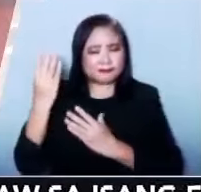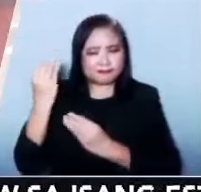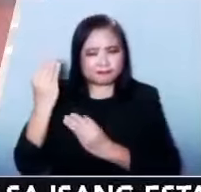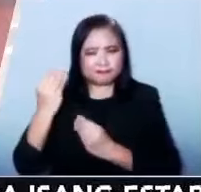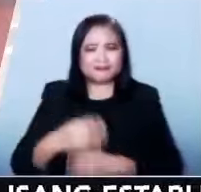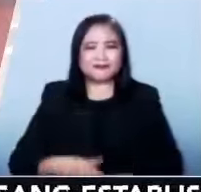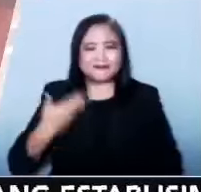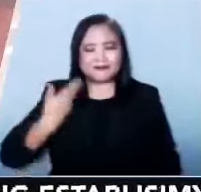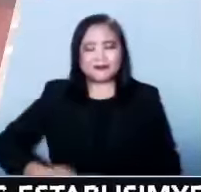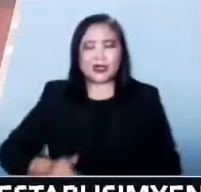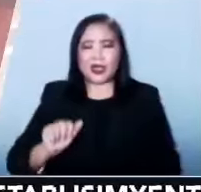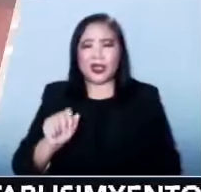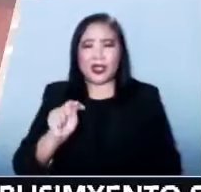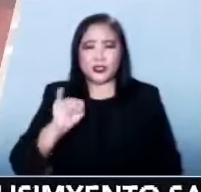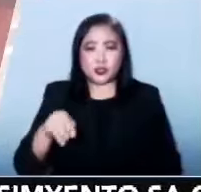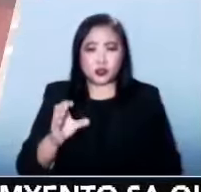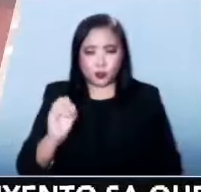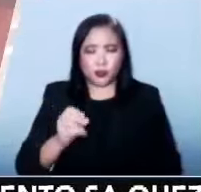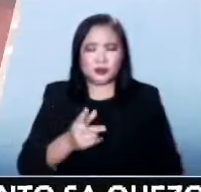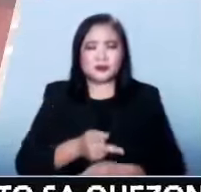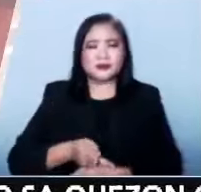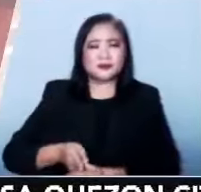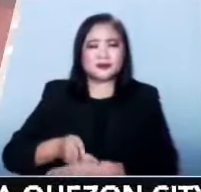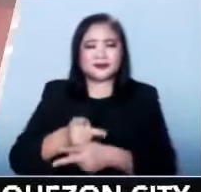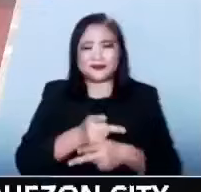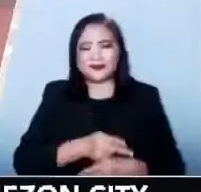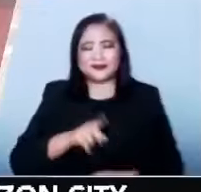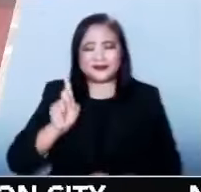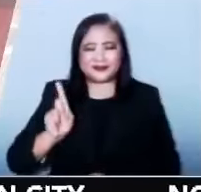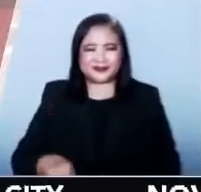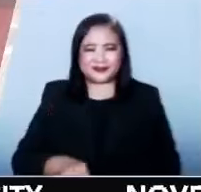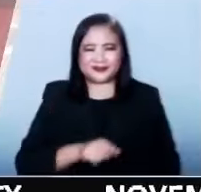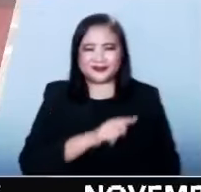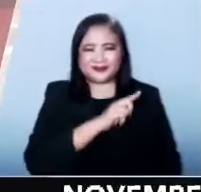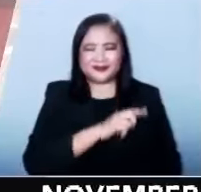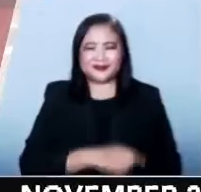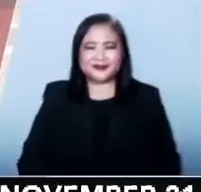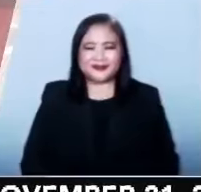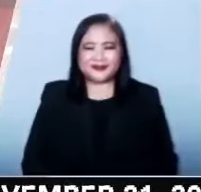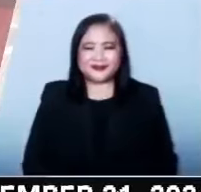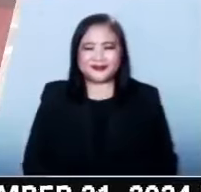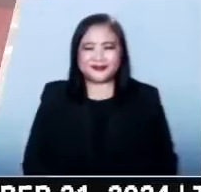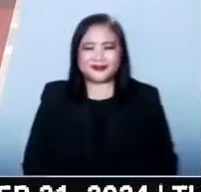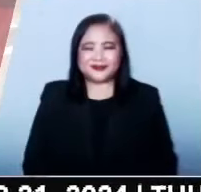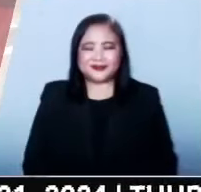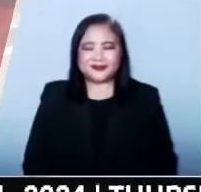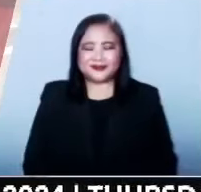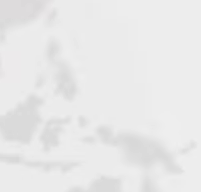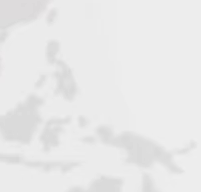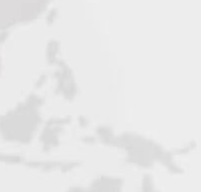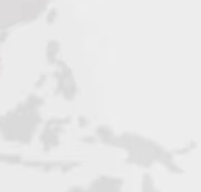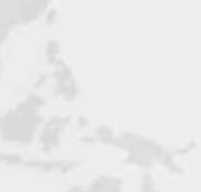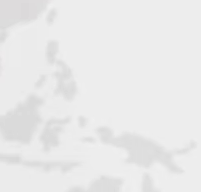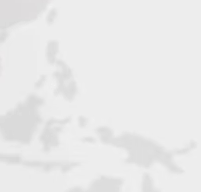Anjo Pertiera. Know the weather before you go. Para magsafe lagi, mga kapuso.